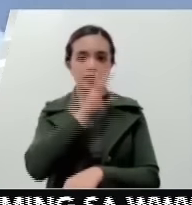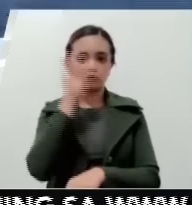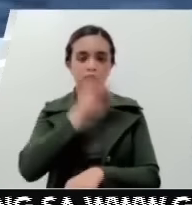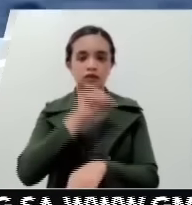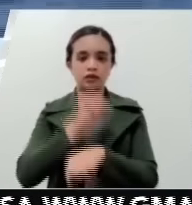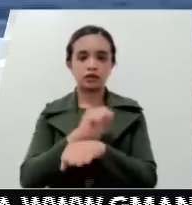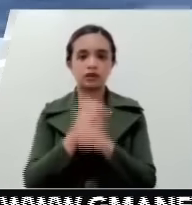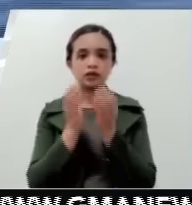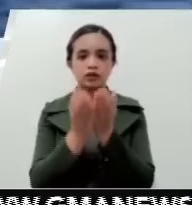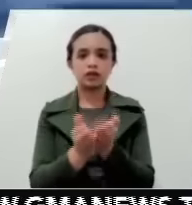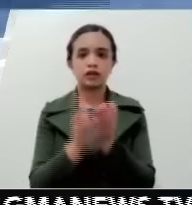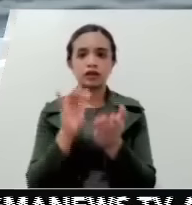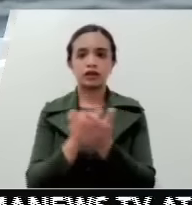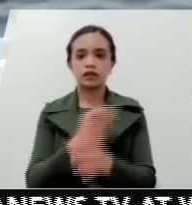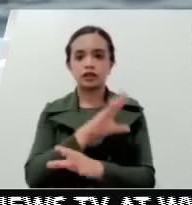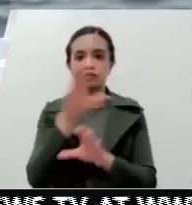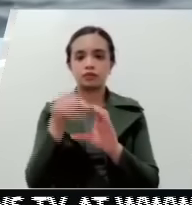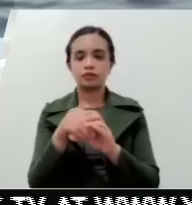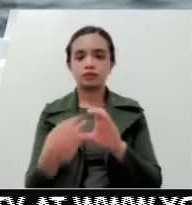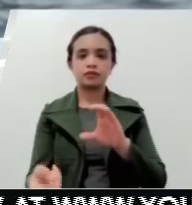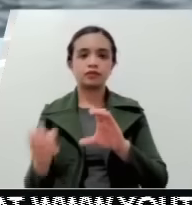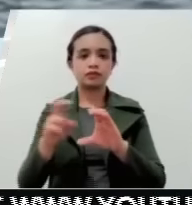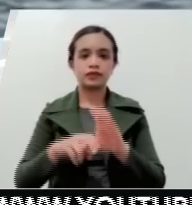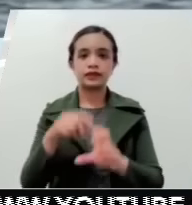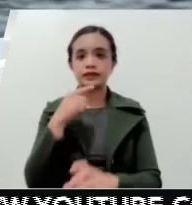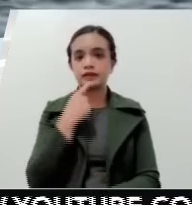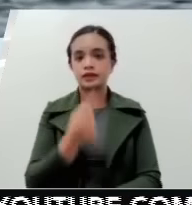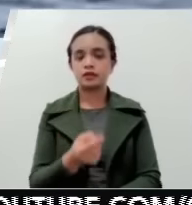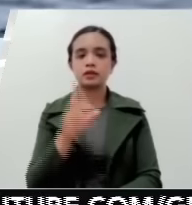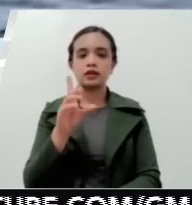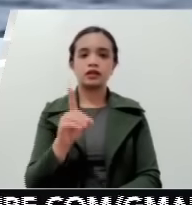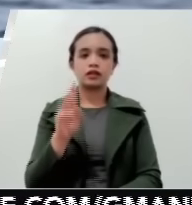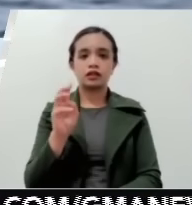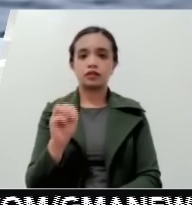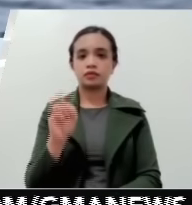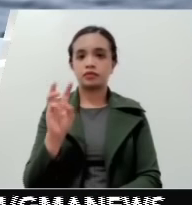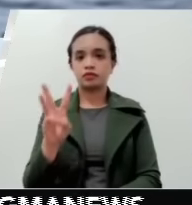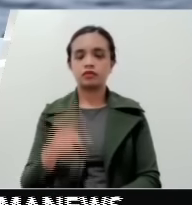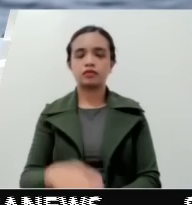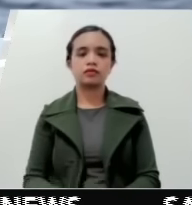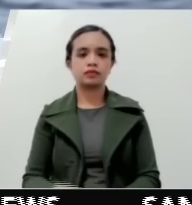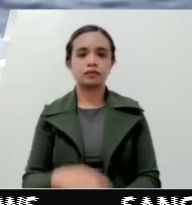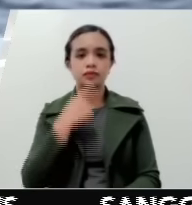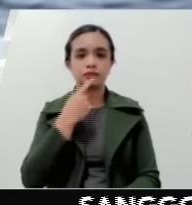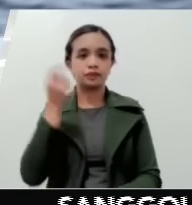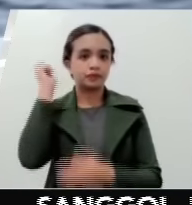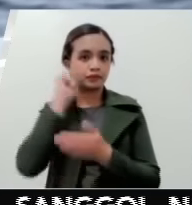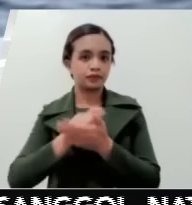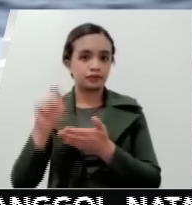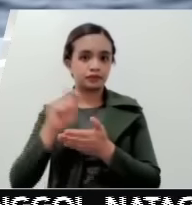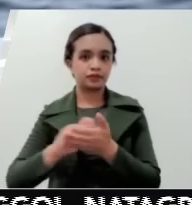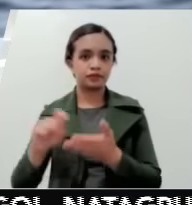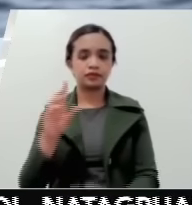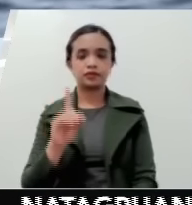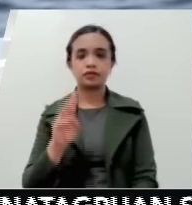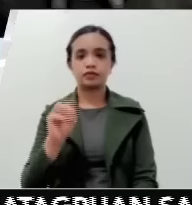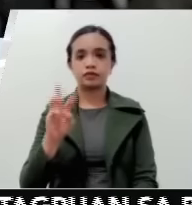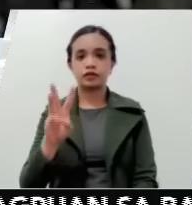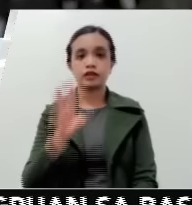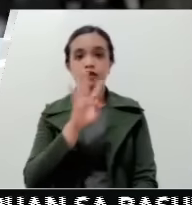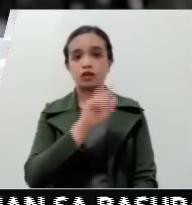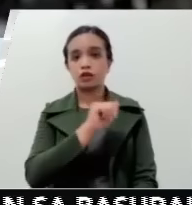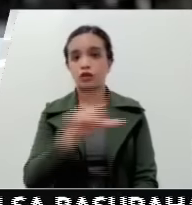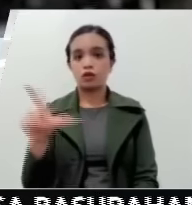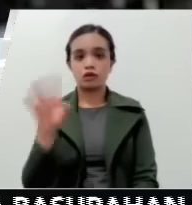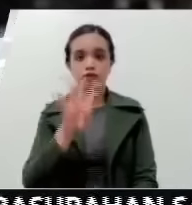sa mga tanker ayon sa Department of Migrant Workers. Ayon kay Migrant Workers Secretary Hans Kakdak, ligtas ang apat.